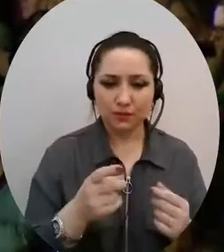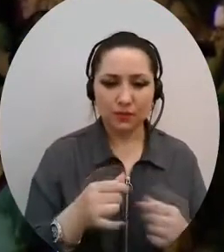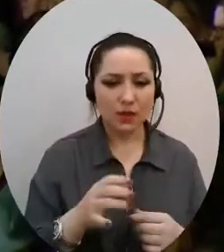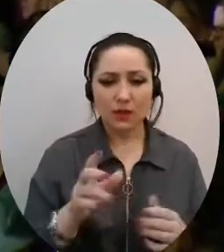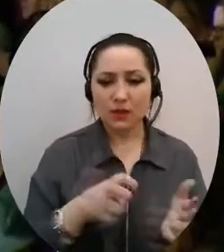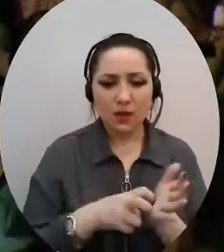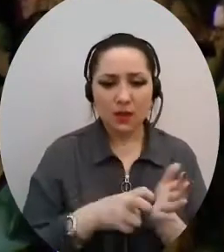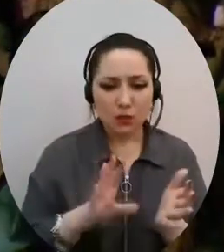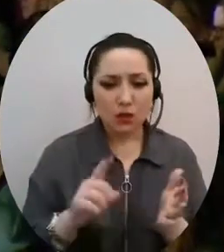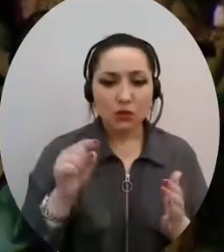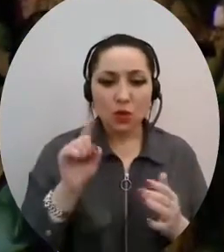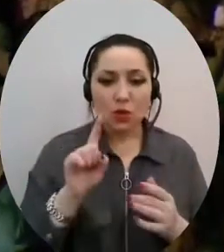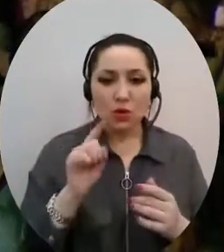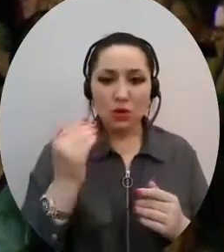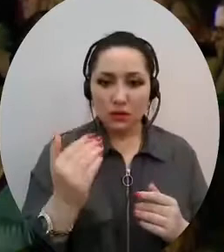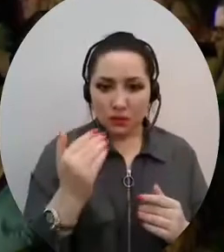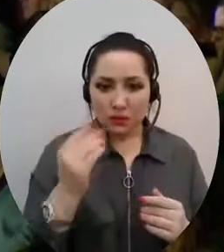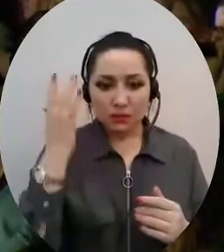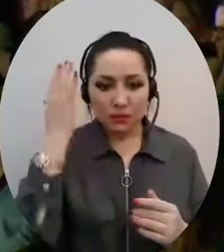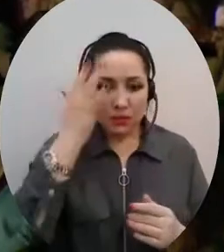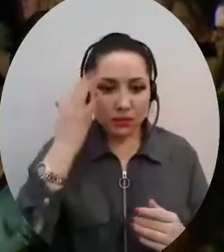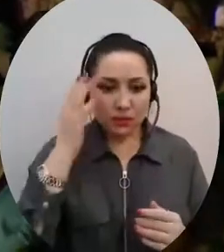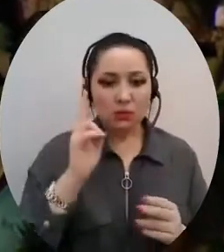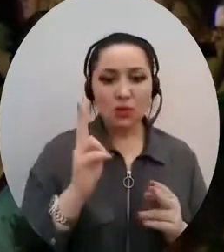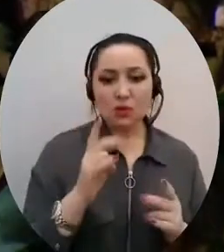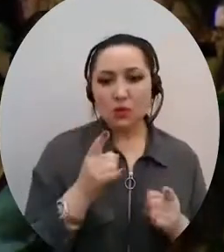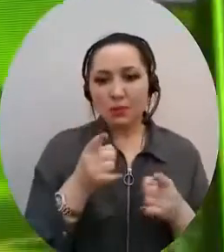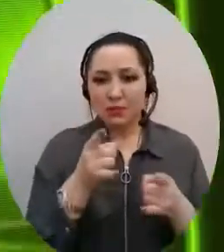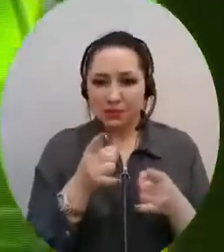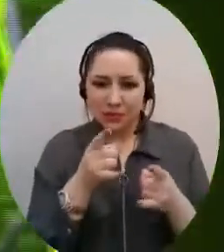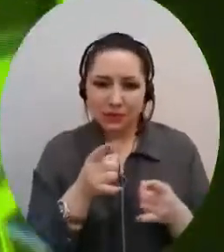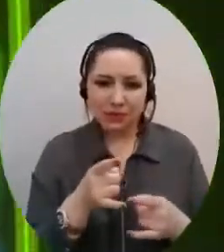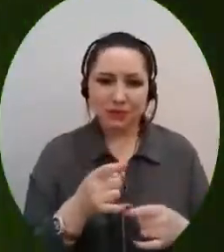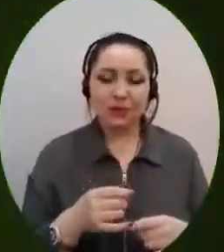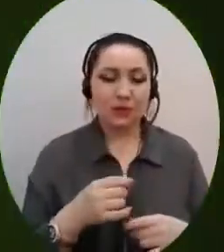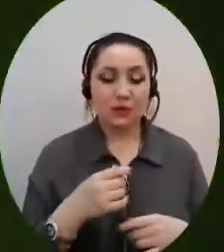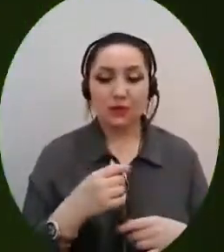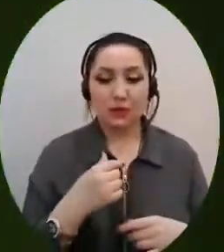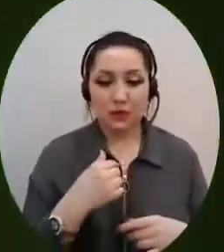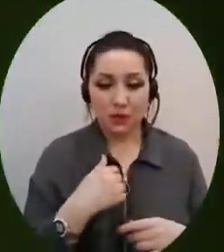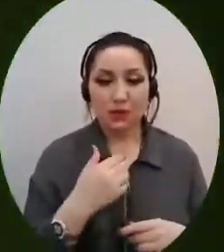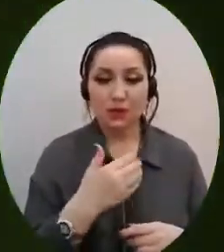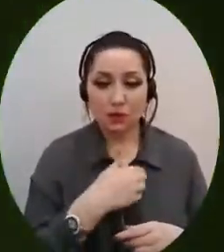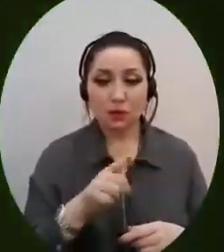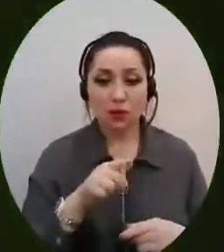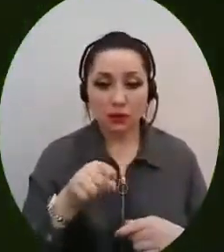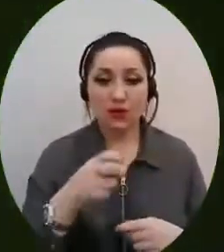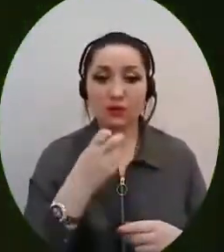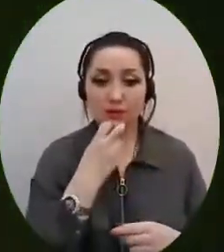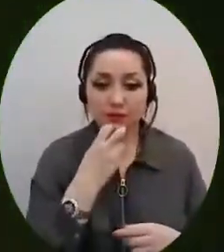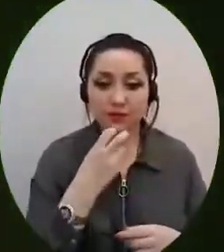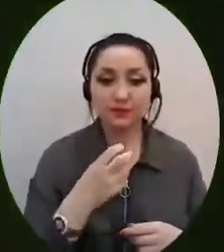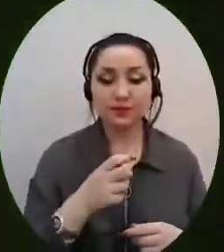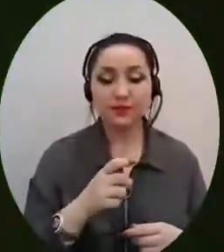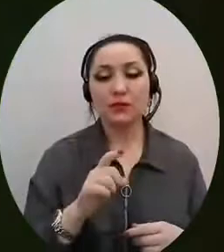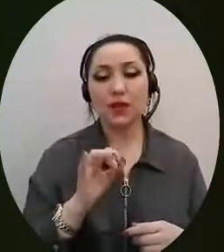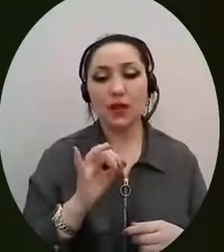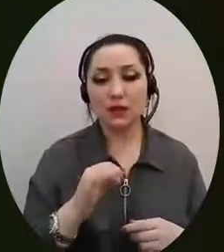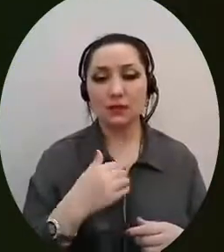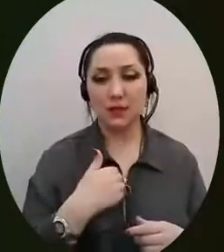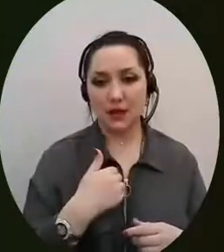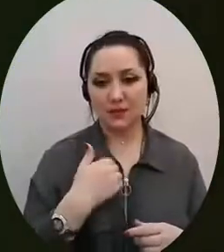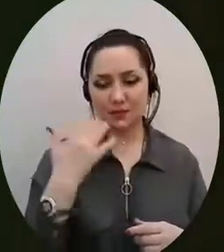что над вашими мечтами кто-то посмеется. Короче, я хочу, чтобы вы продолжали смеяться, потому что над моими